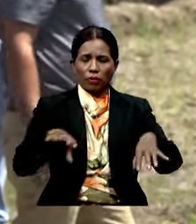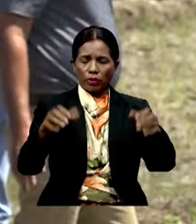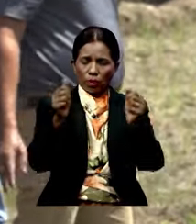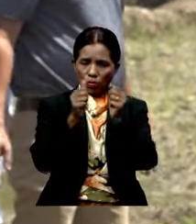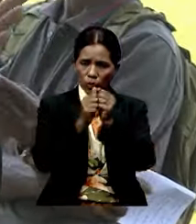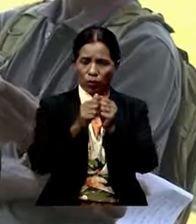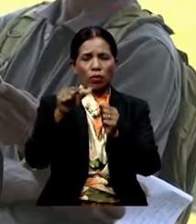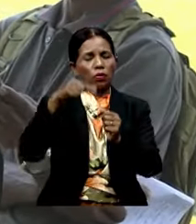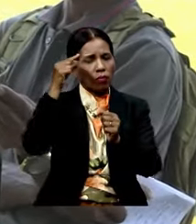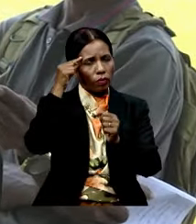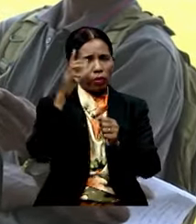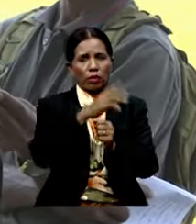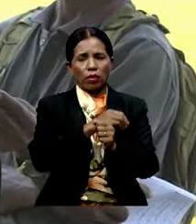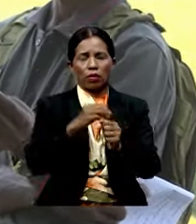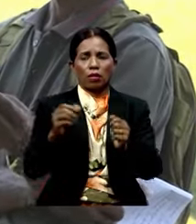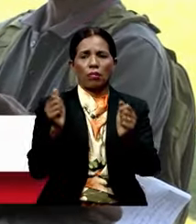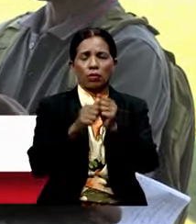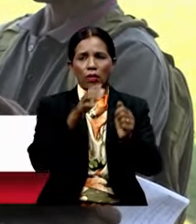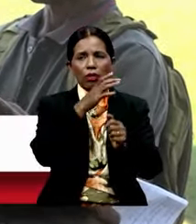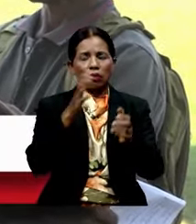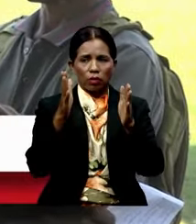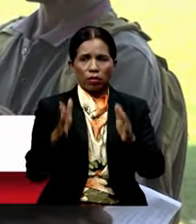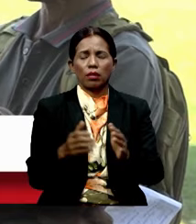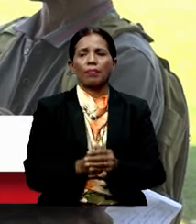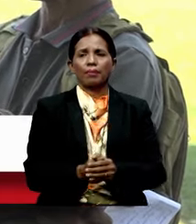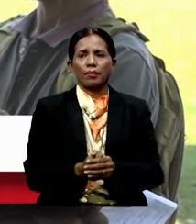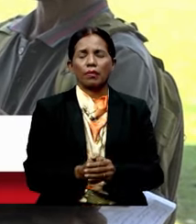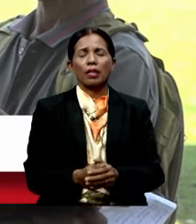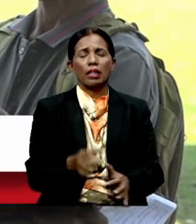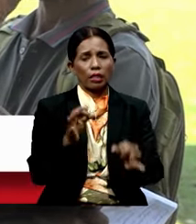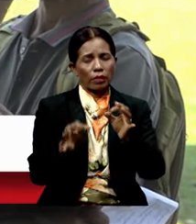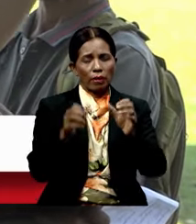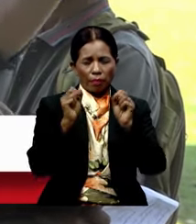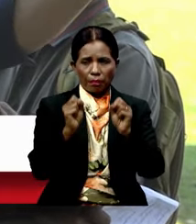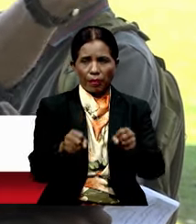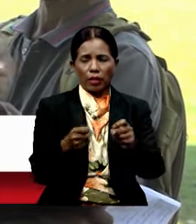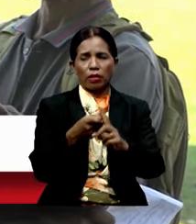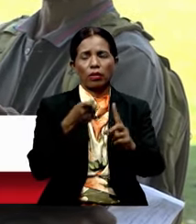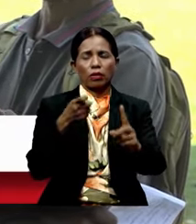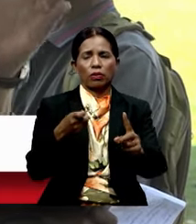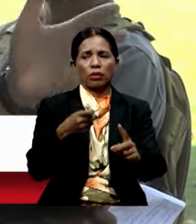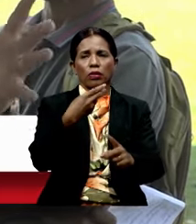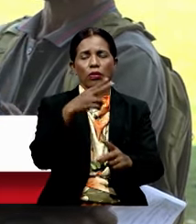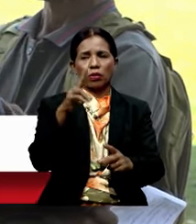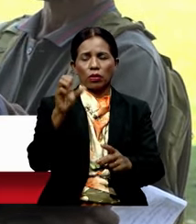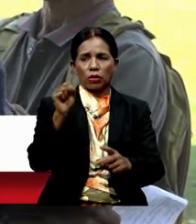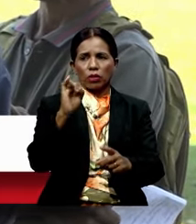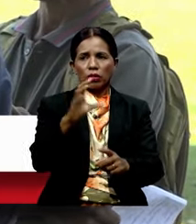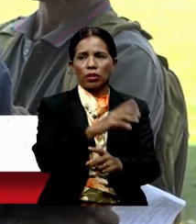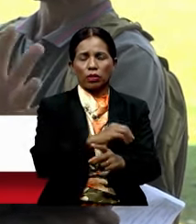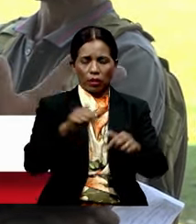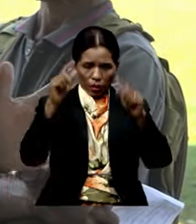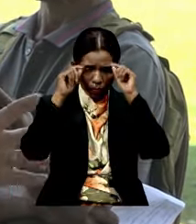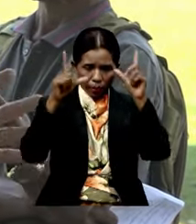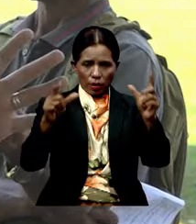atas nama para pengusaha dan para petani. Kalau bisa Pak Dubes, datangkan lagi teknik seperti Pak Husing ini, 10 saja untuk Timor Leste